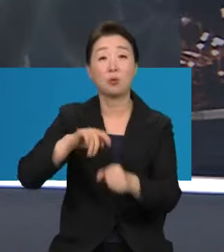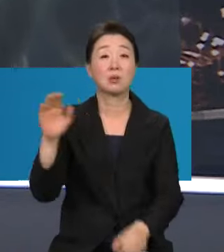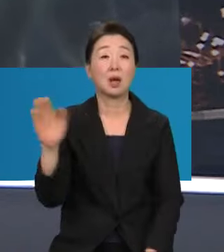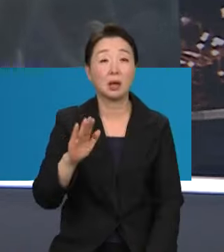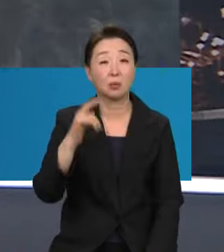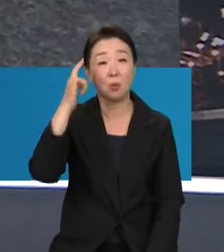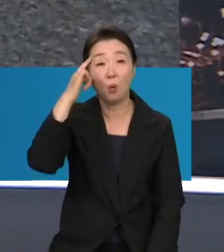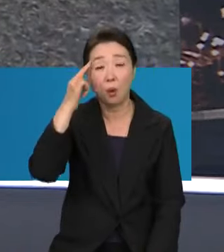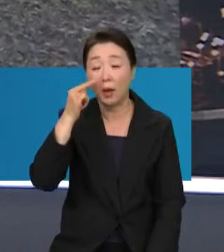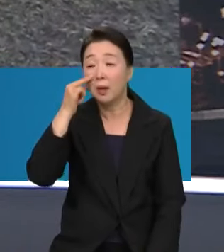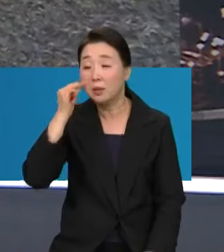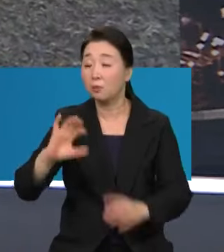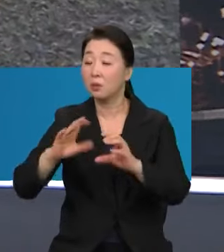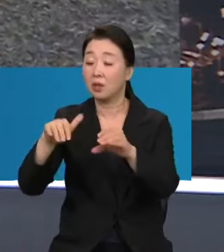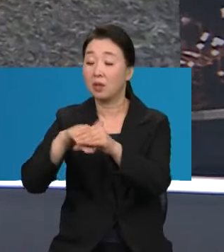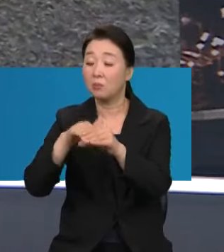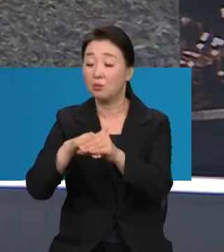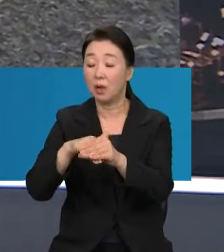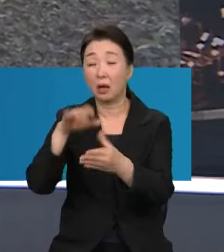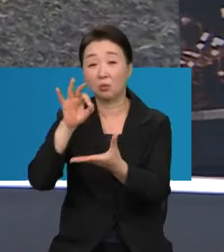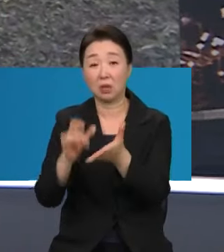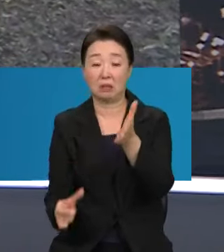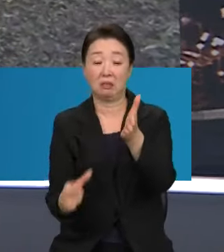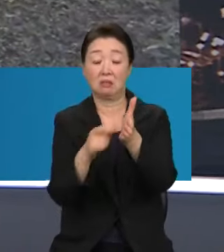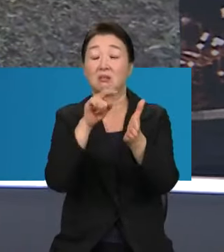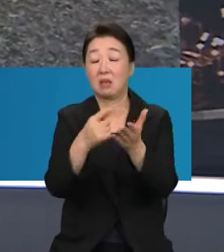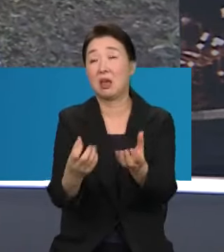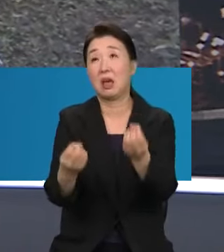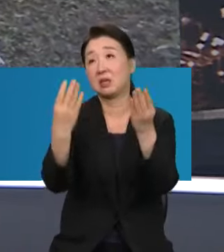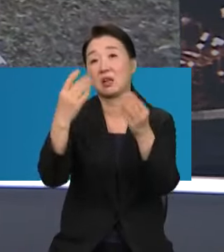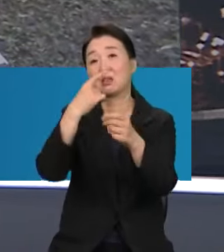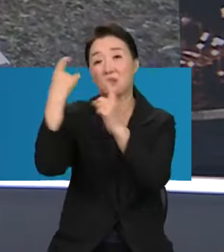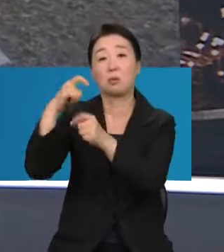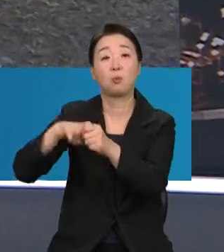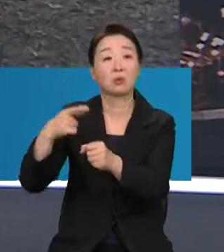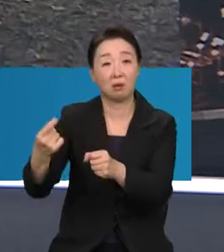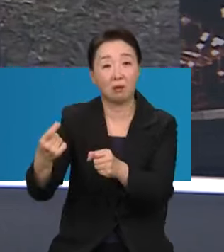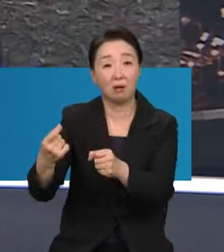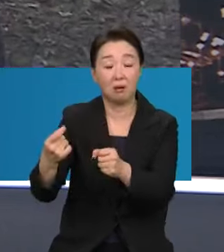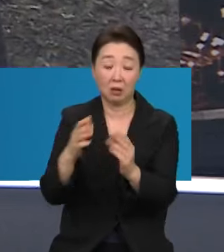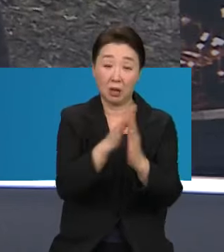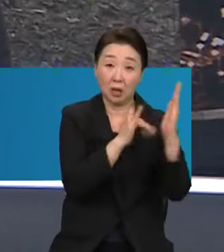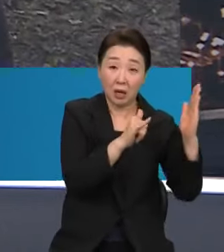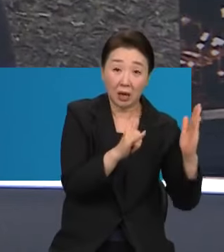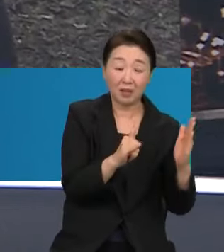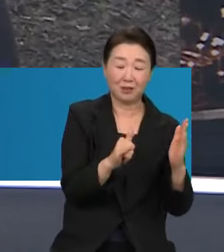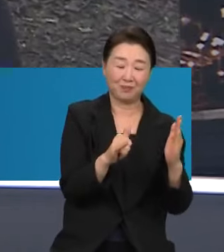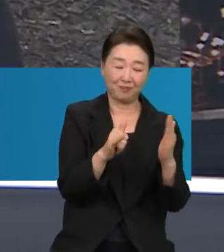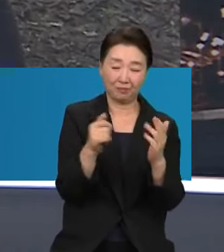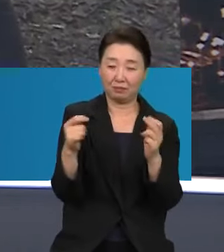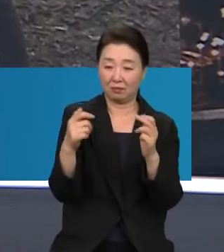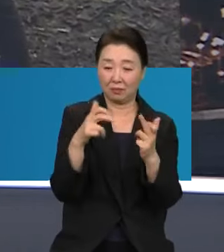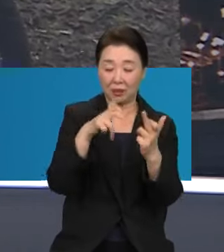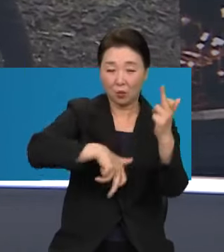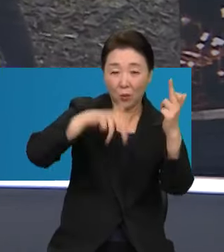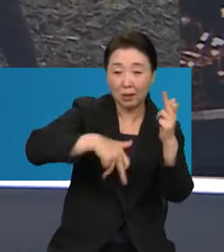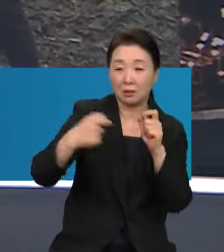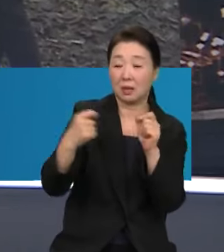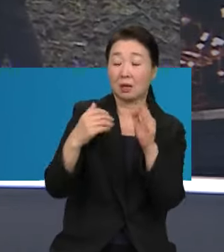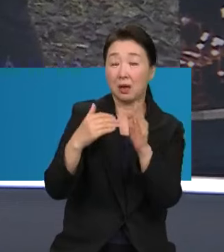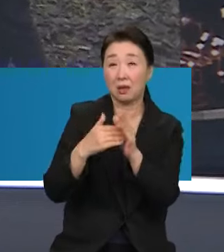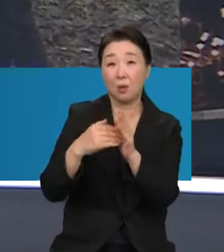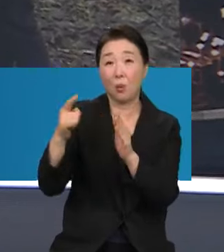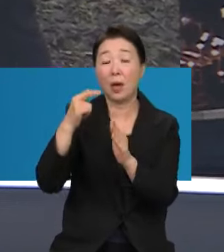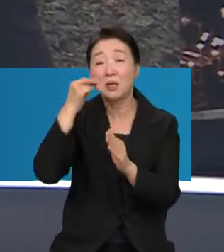등재를 기념하는 행사에 가까웠다 비판이 나오고 있습니다 아 유족들은 오늘 사도광산 인근 야산에서 가해자 측은 빠진